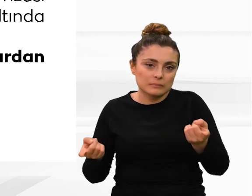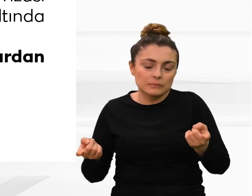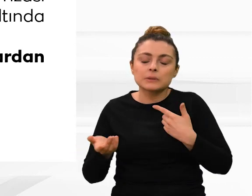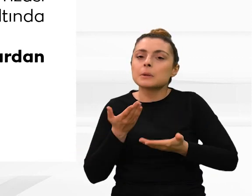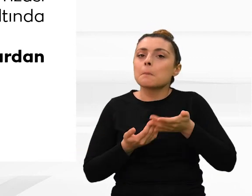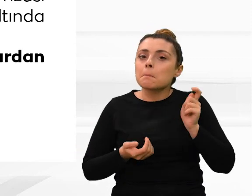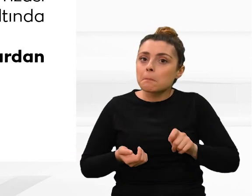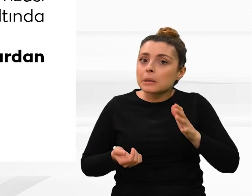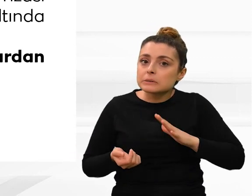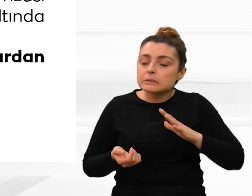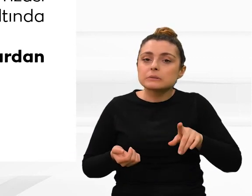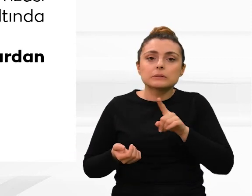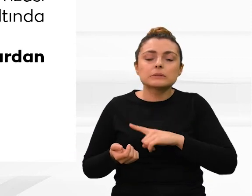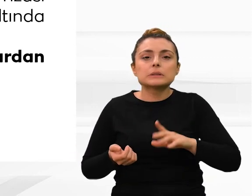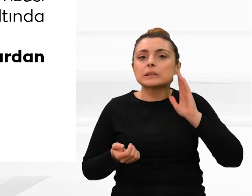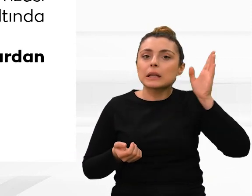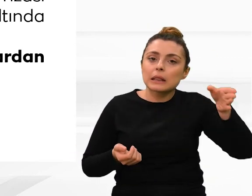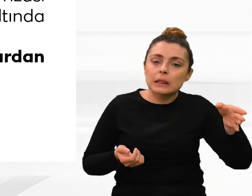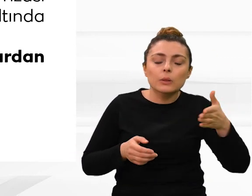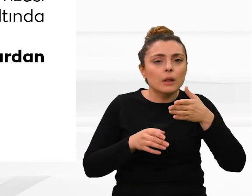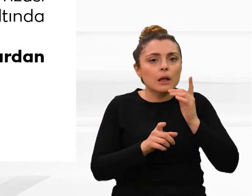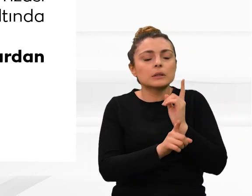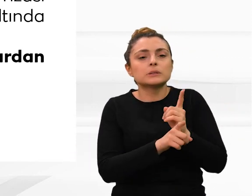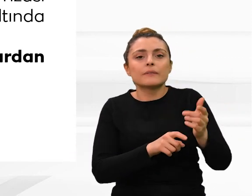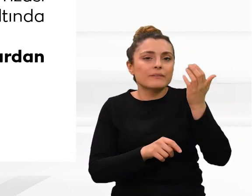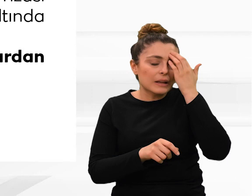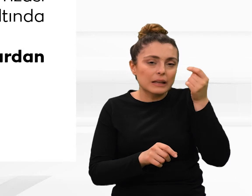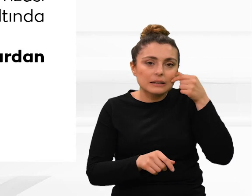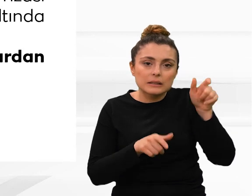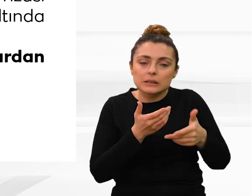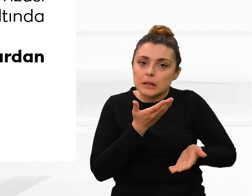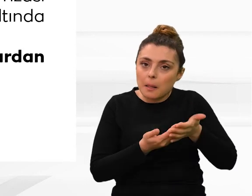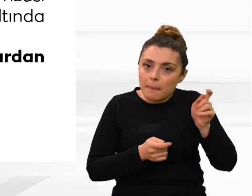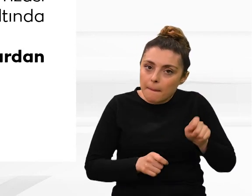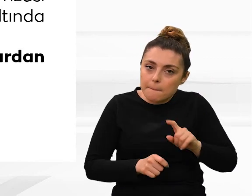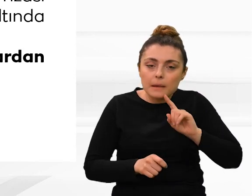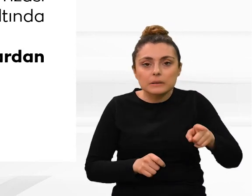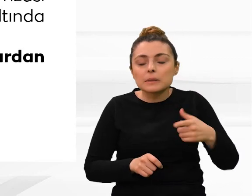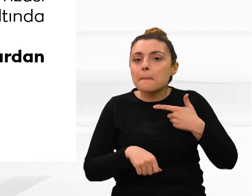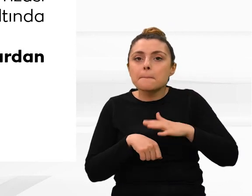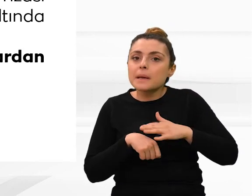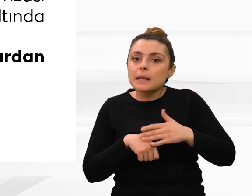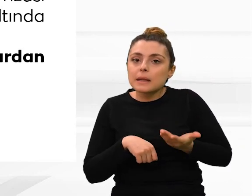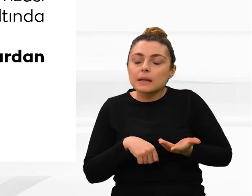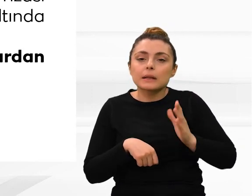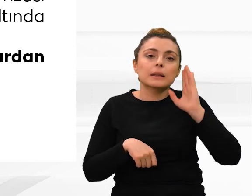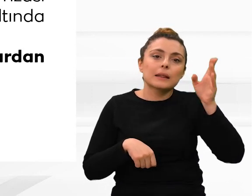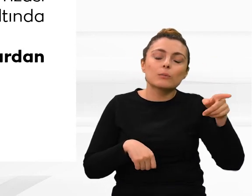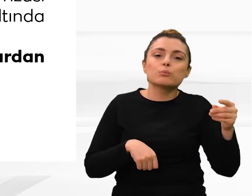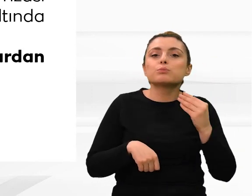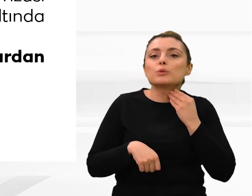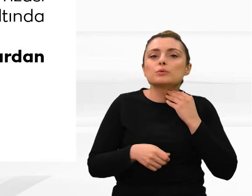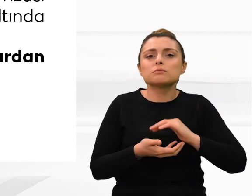yardım yapmak istediklerinde gidip zorlu'dan fakir olan insanlara yardım yapmak yerine ne yapıyorlar gidiyorlar